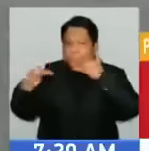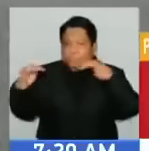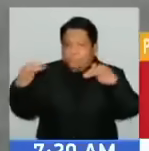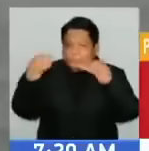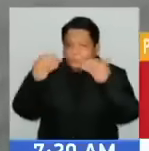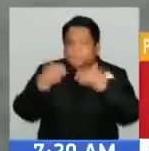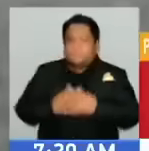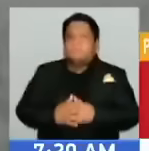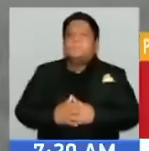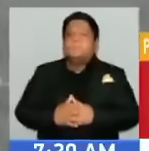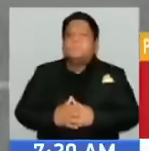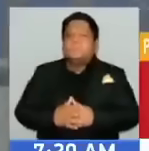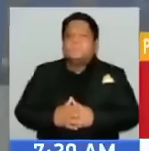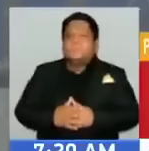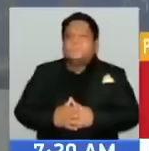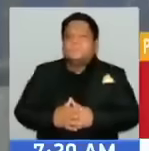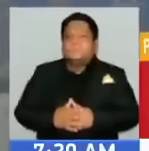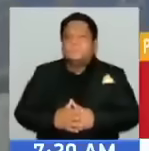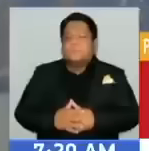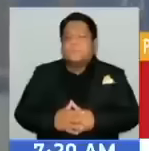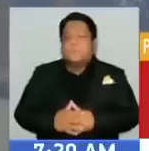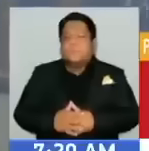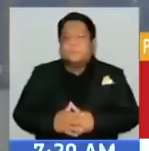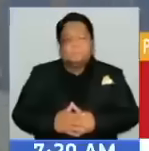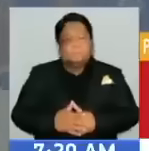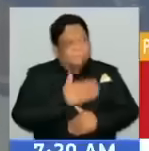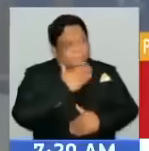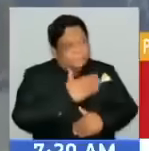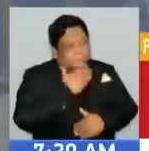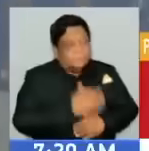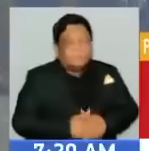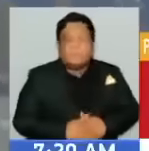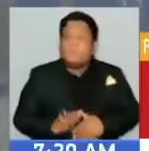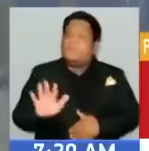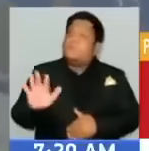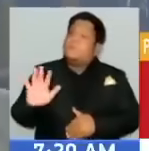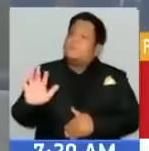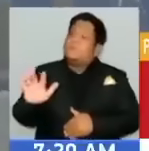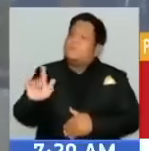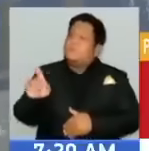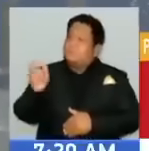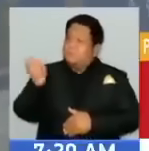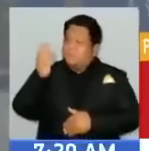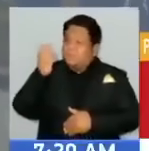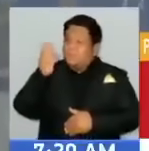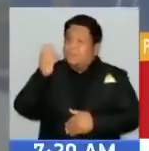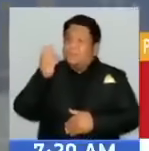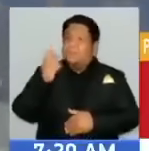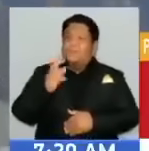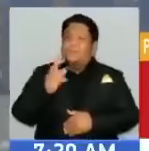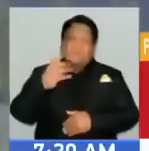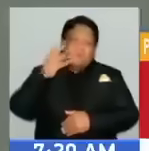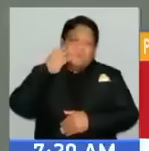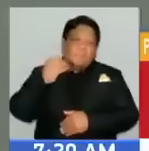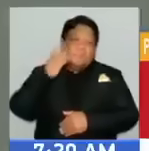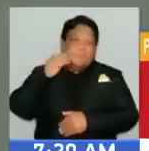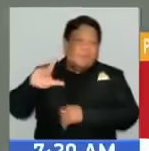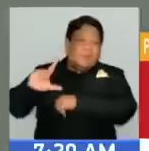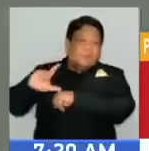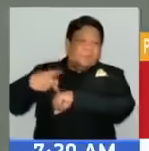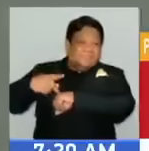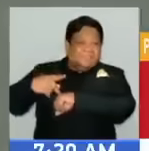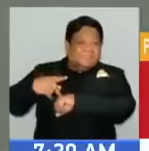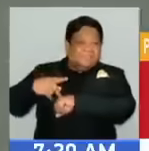GMA 7. Salamat po. Alam mo, like the experience of Las Piñas, meron po kaming apat na